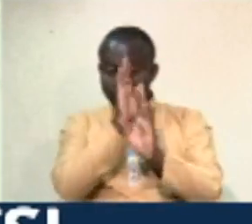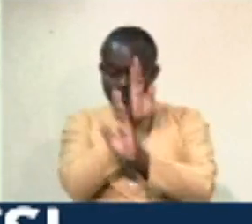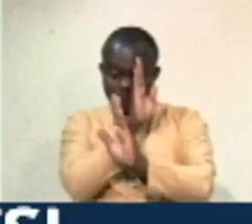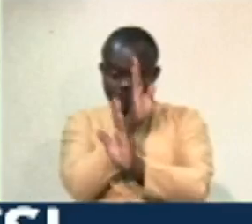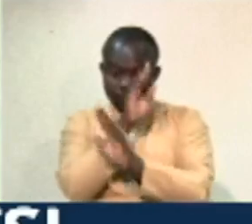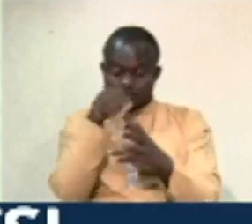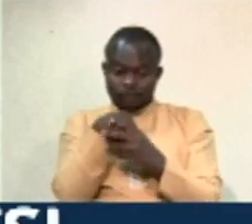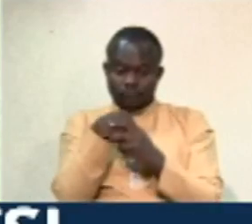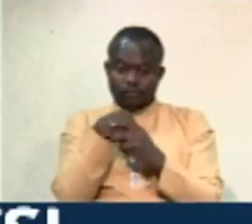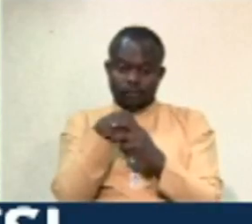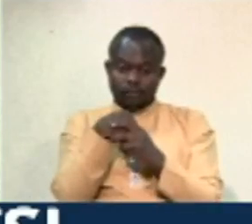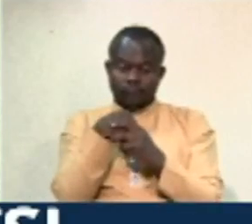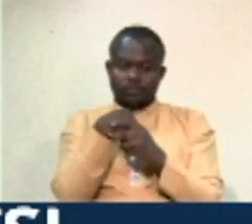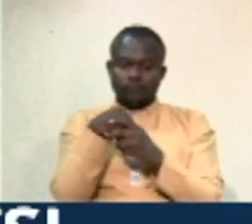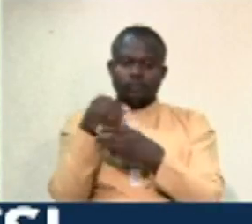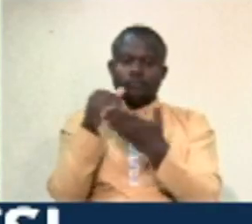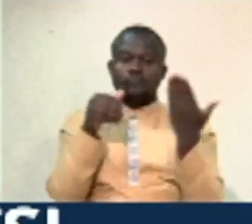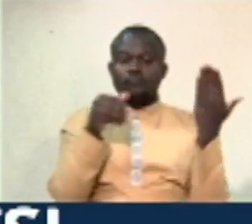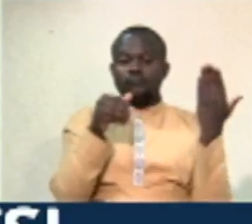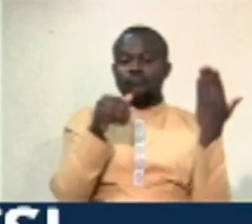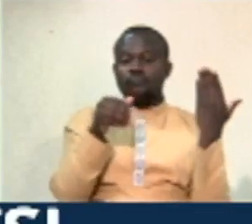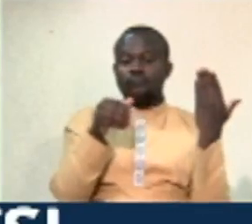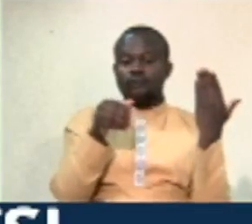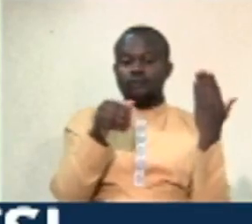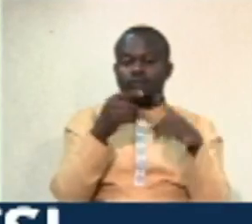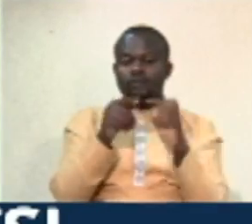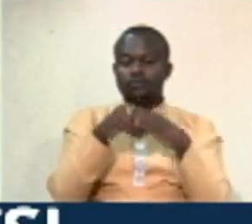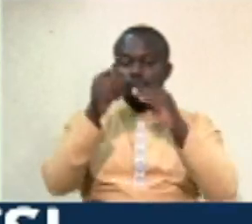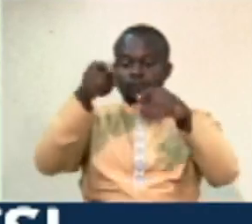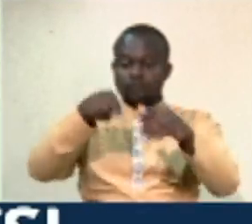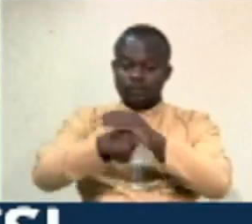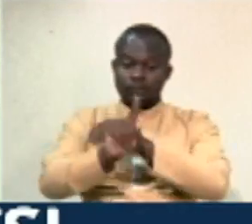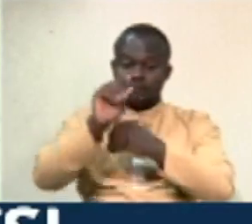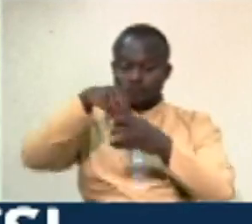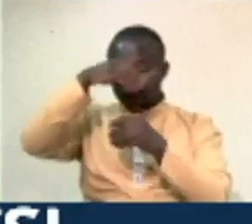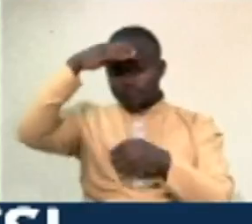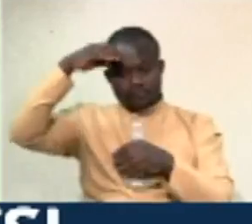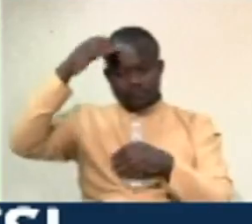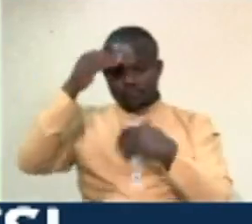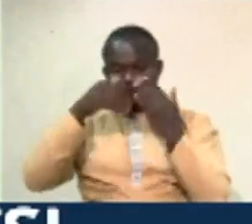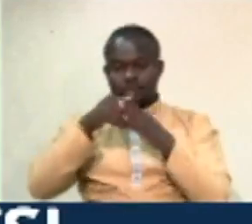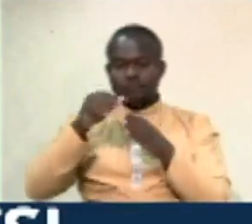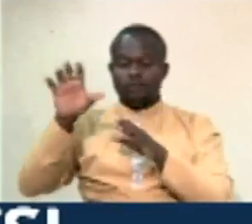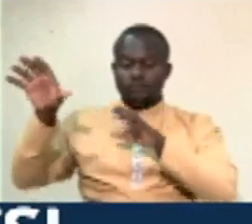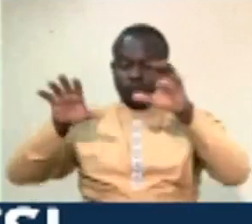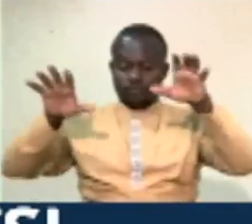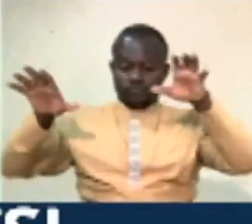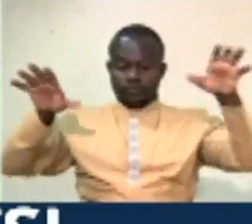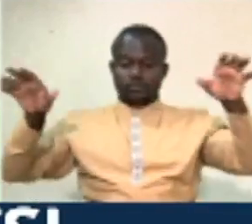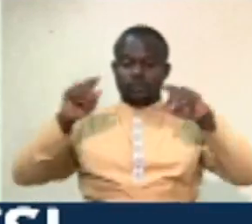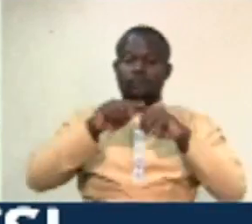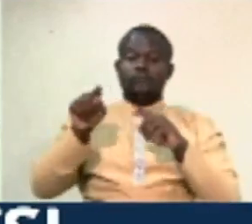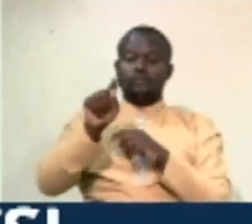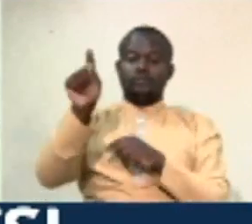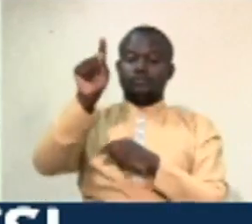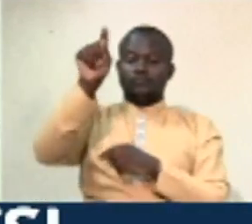muri konteri z'umuriro, ariko kuhagera byari bigoye kuko byabasabaga kurira inkuta ebyiri vuba na vuba,